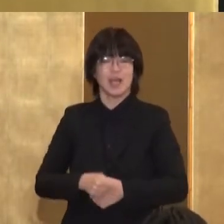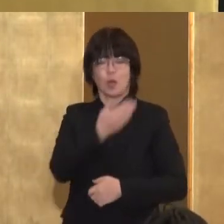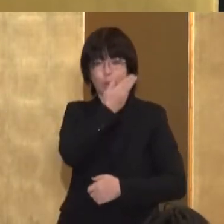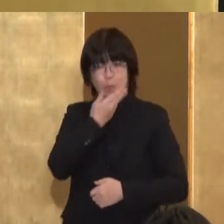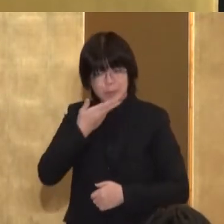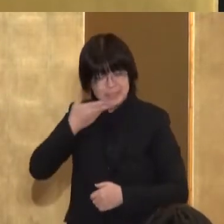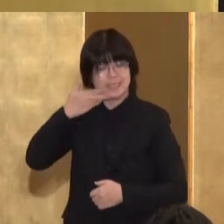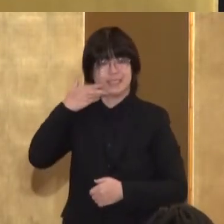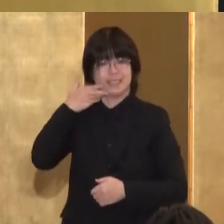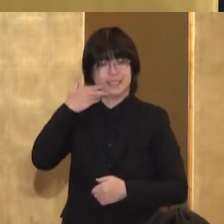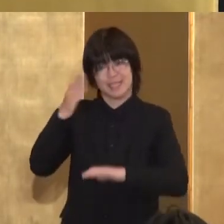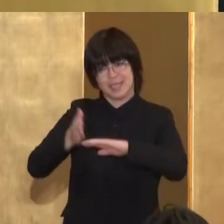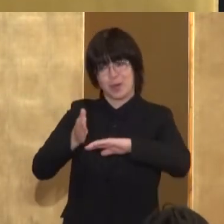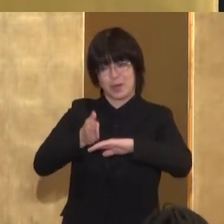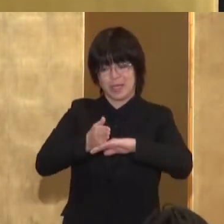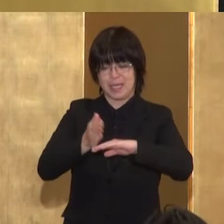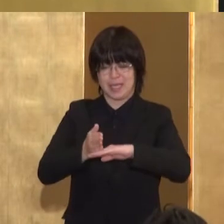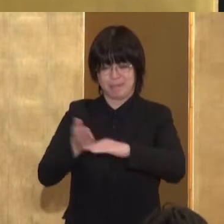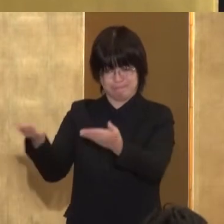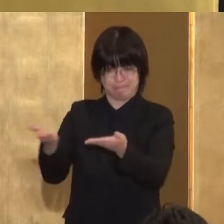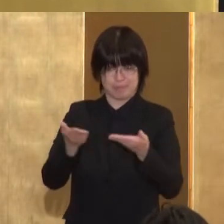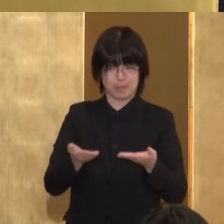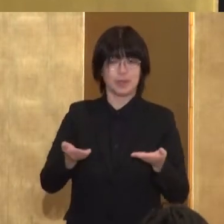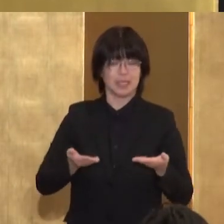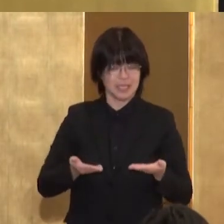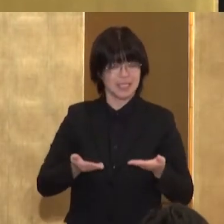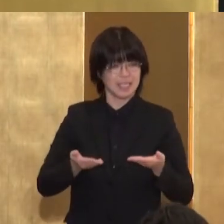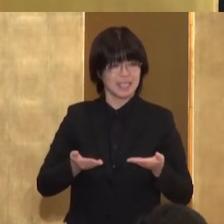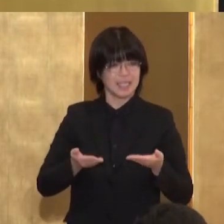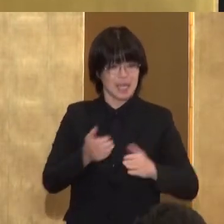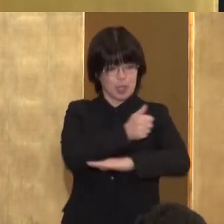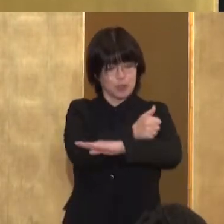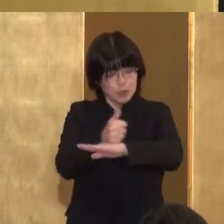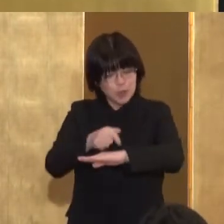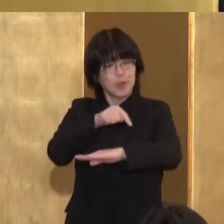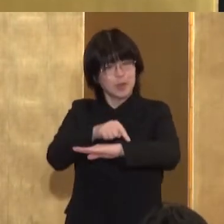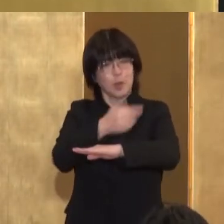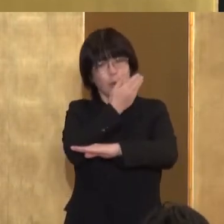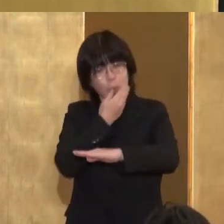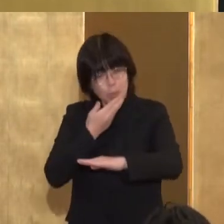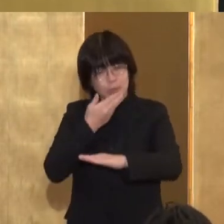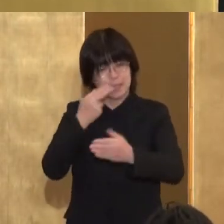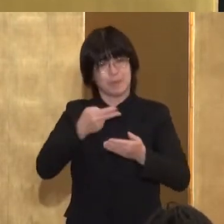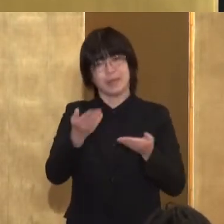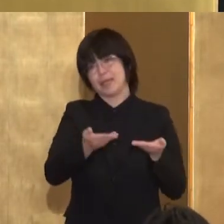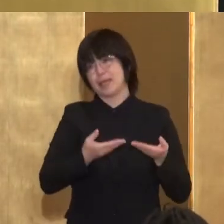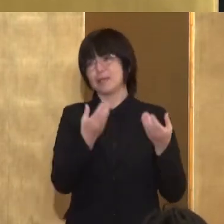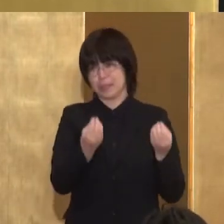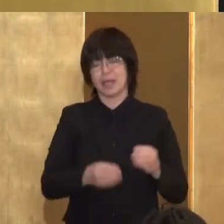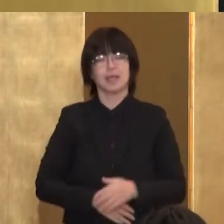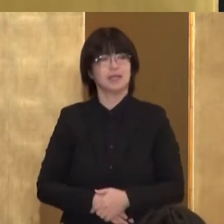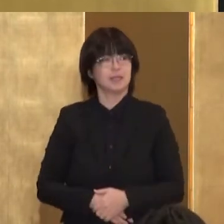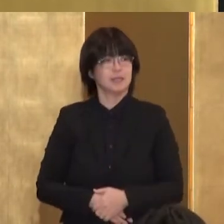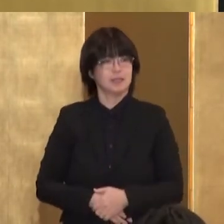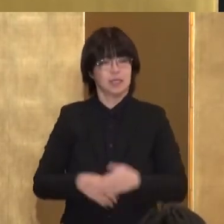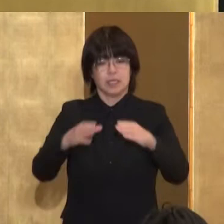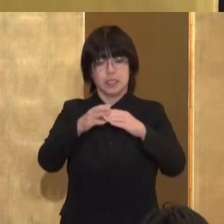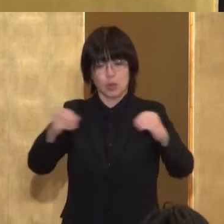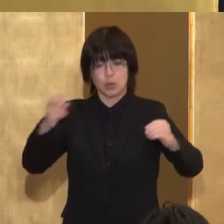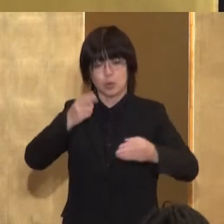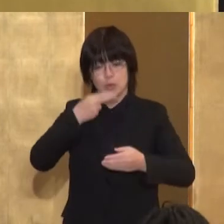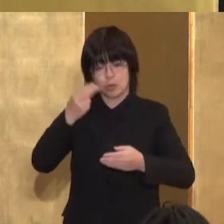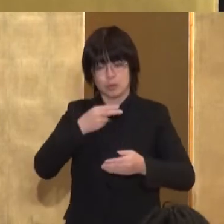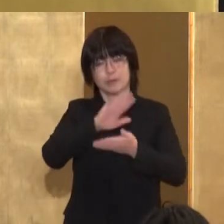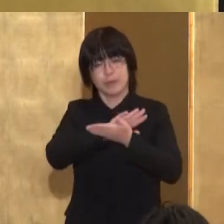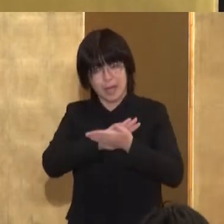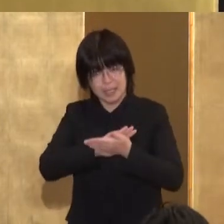ものをですね、出させていただいて、各国の首脳の皆さん、舌包みを打っていただいたと思っております。日本の食の